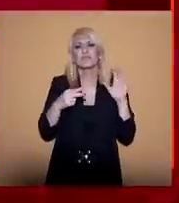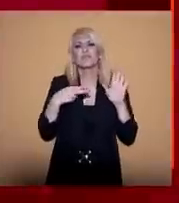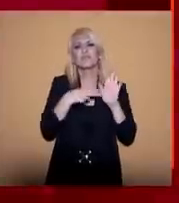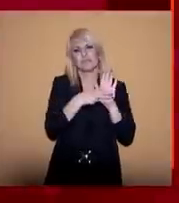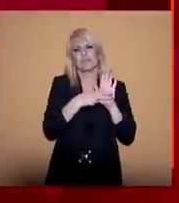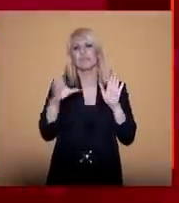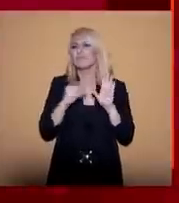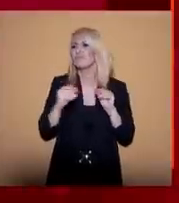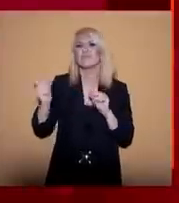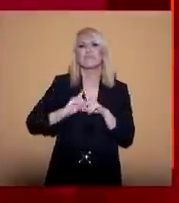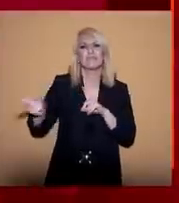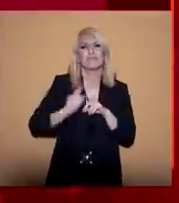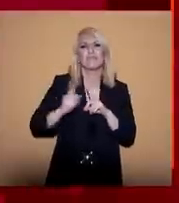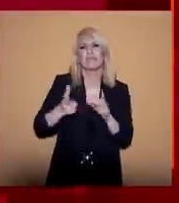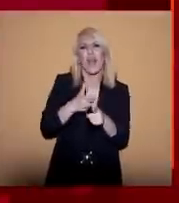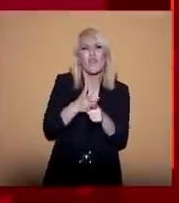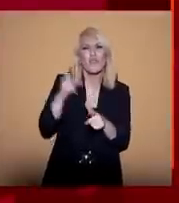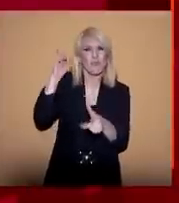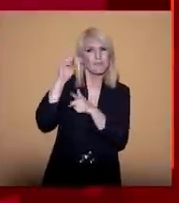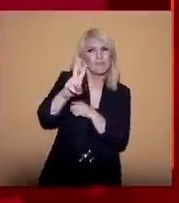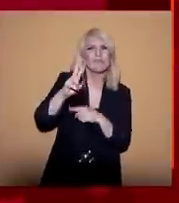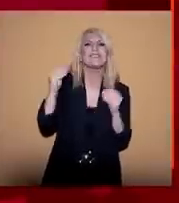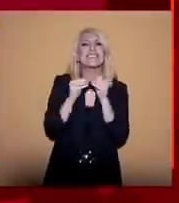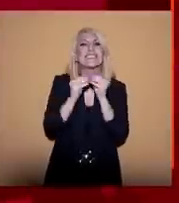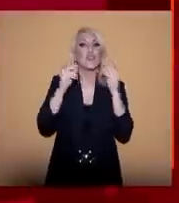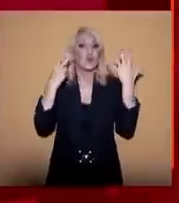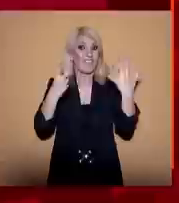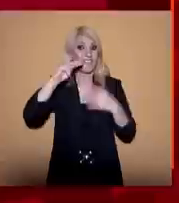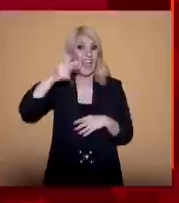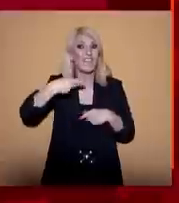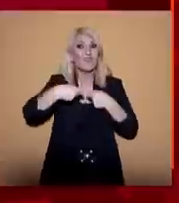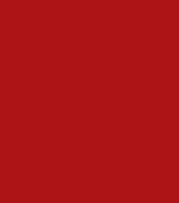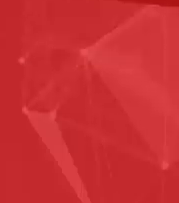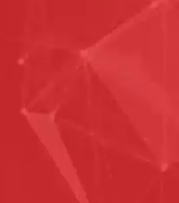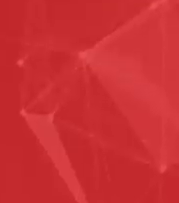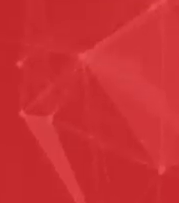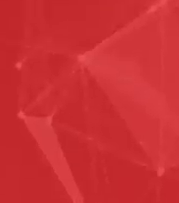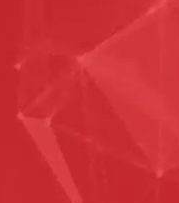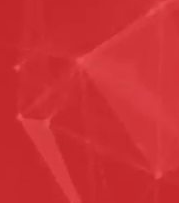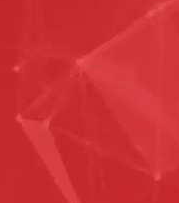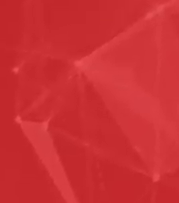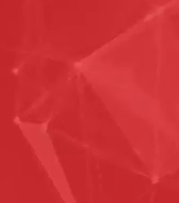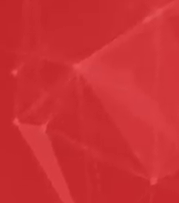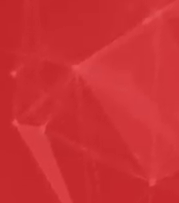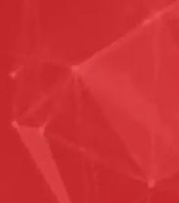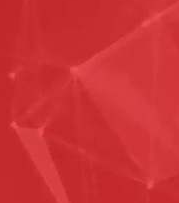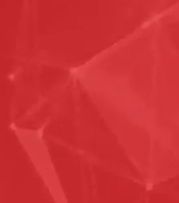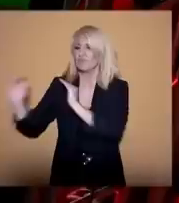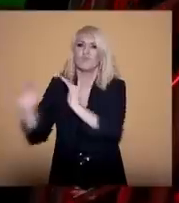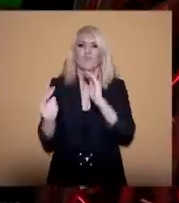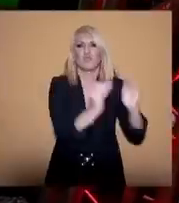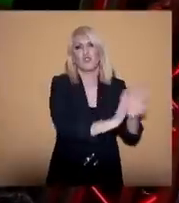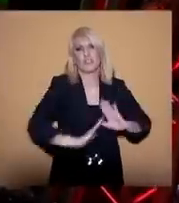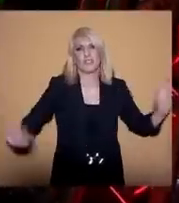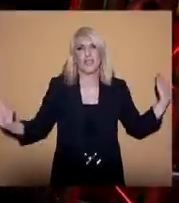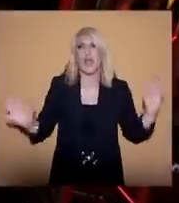αστικές συγκοινωνίες από τα 27 ευρώ που είναι σήμερα στα 10 ευρώ. Άρθρο 3. Ρυθμίζουμε το ιδιωτικό